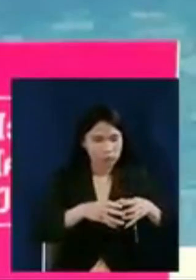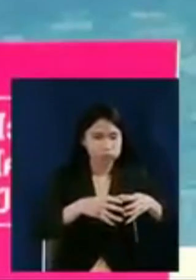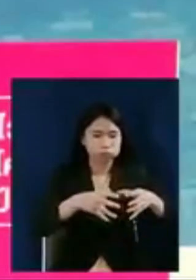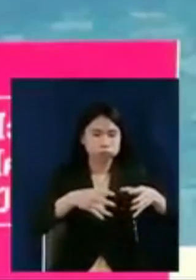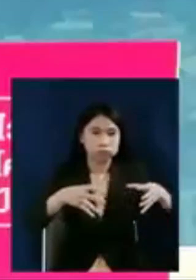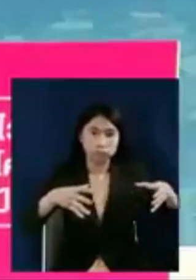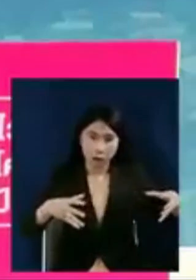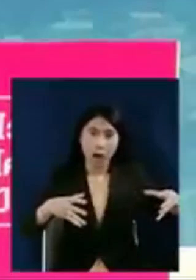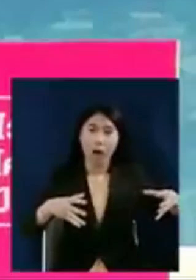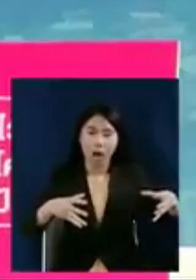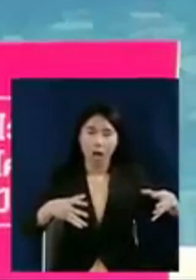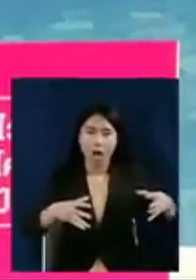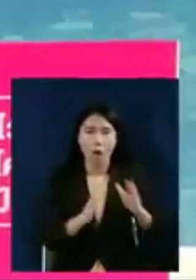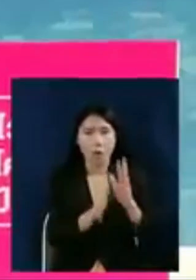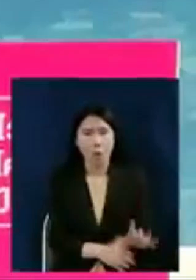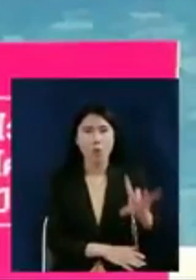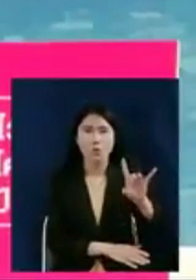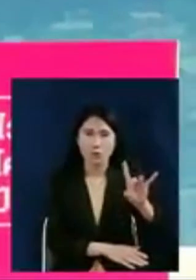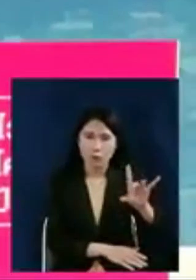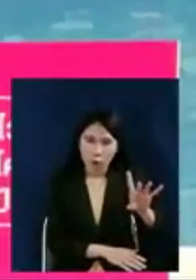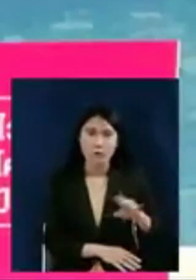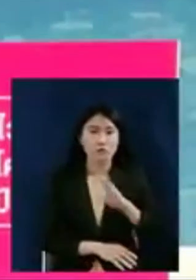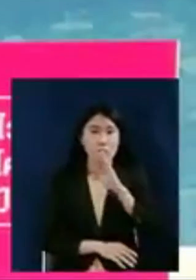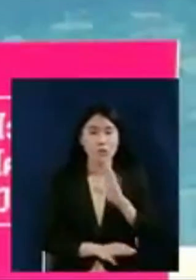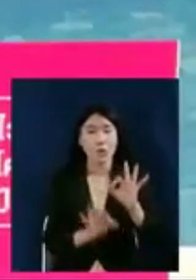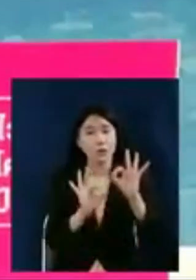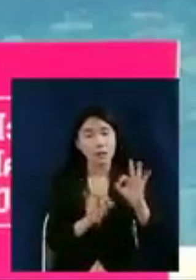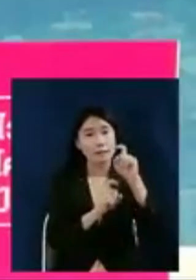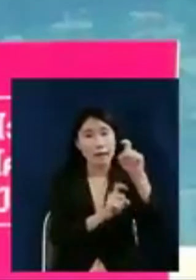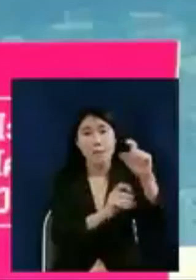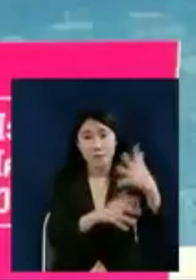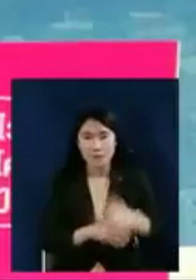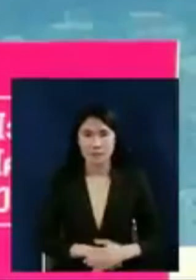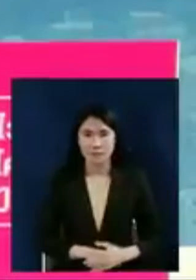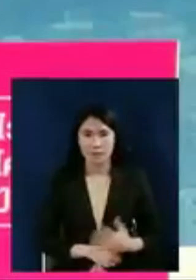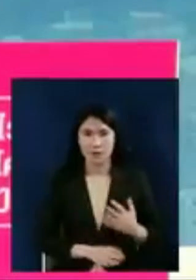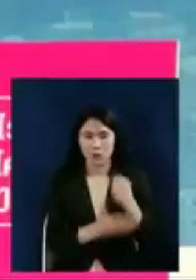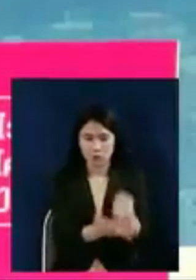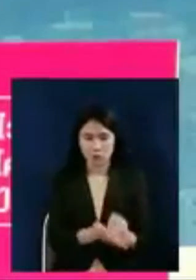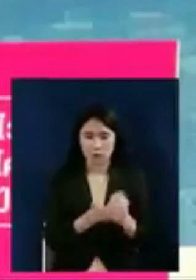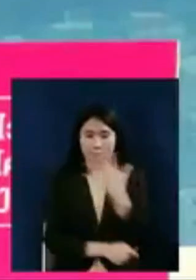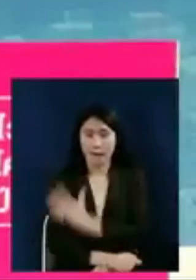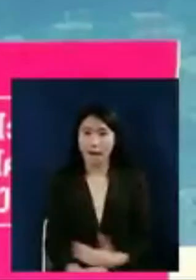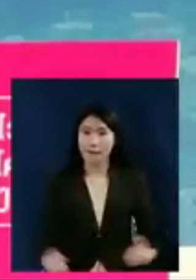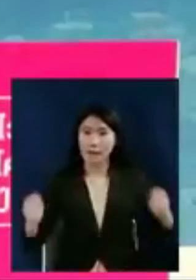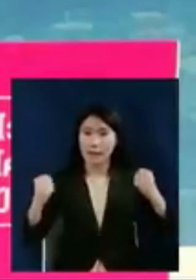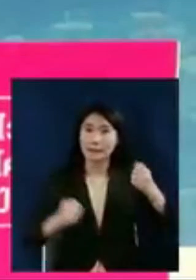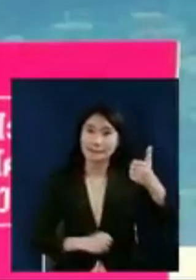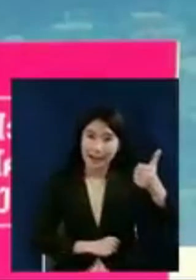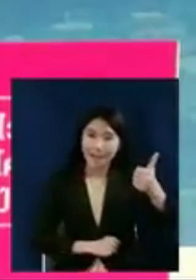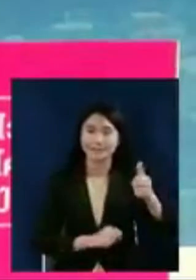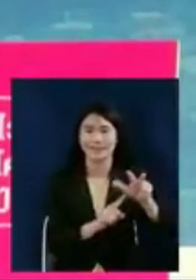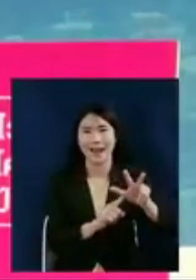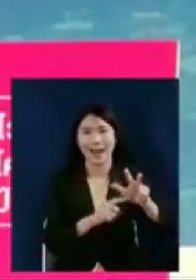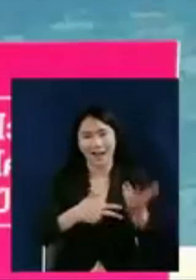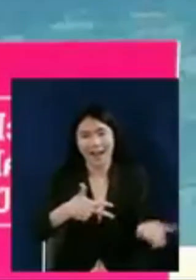ใช้รหัสพันธุกรรมของตัวไวรัสอาร์เอ็นเอมาห่อหุ้มด้วยนาโนพาร์ทิเคิลเป็นตัวนำเฒ่าไปฉีดเข้าสู่